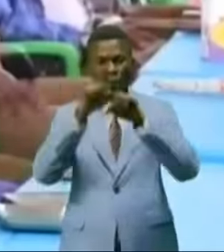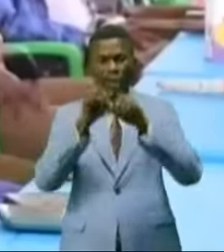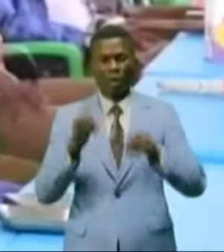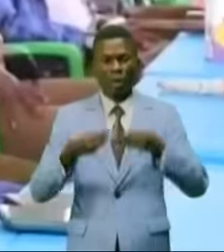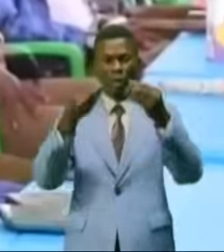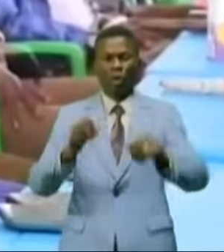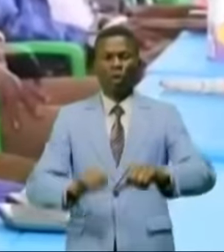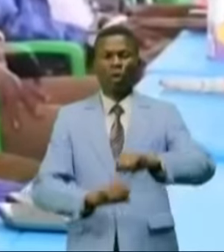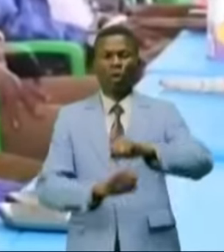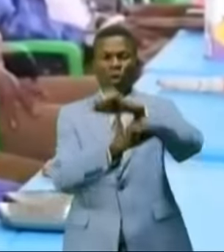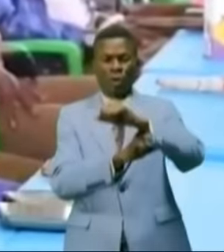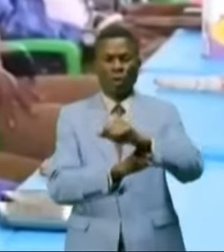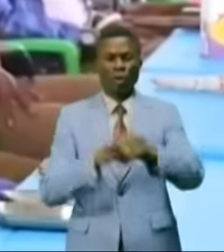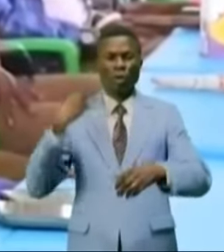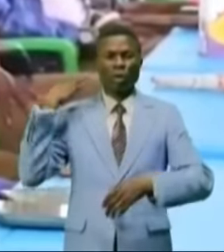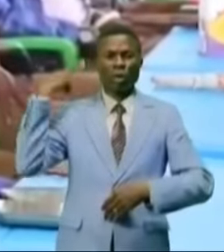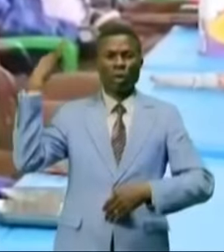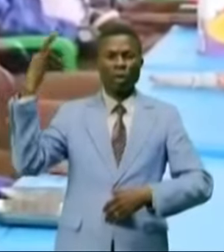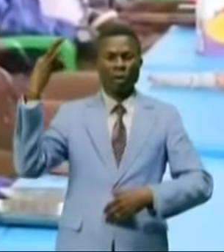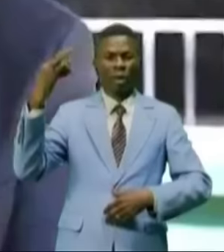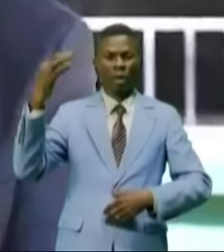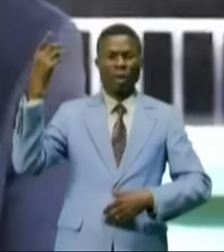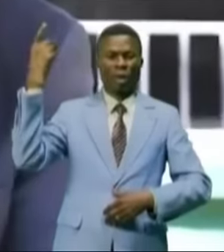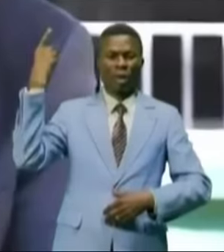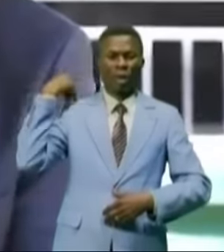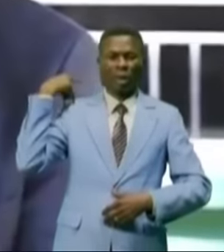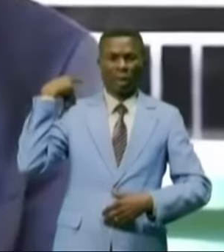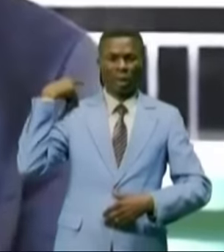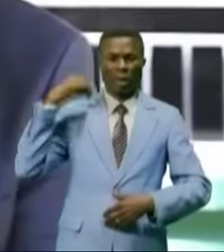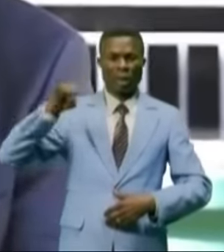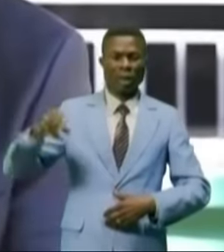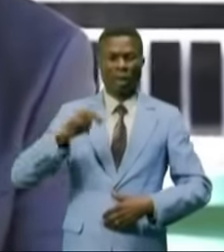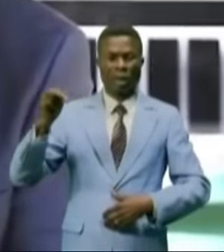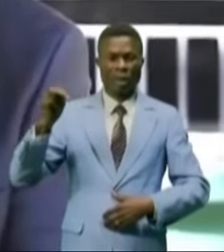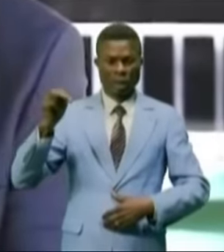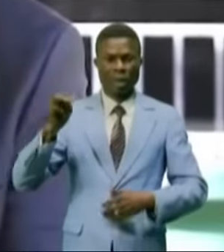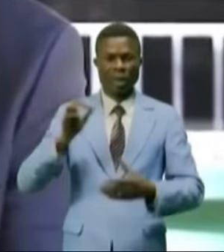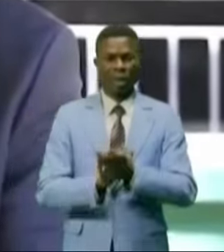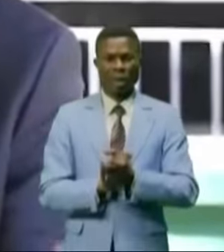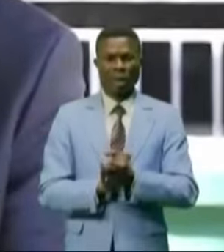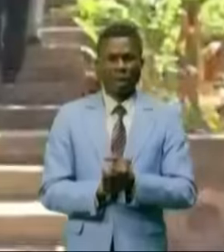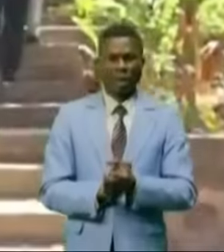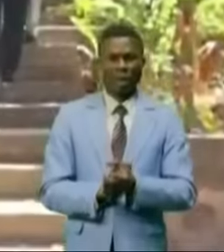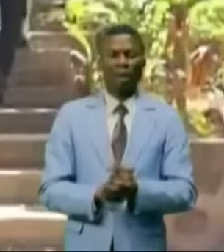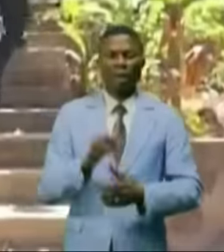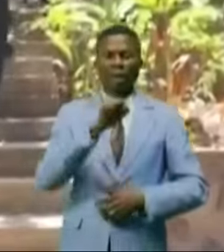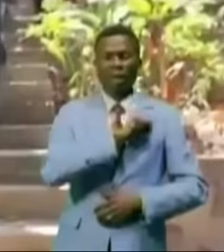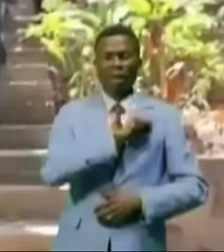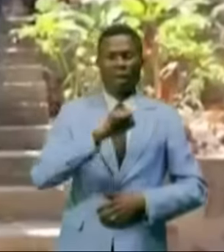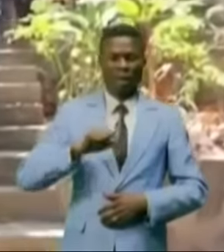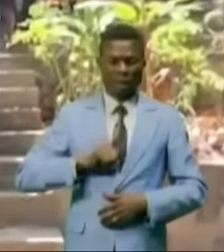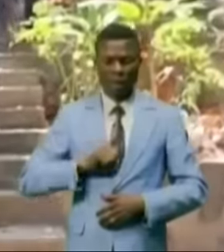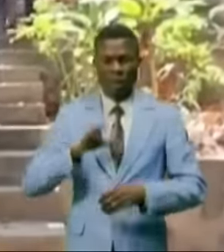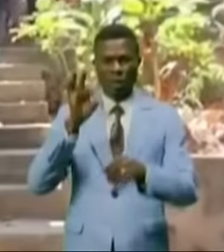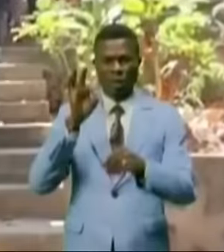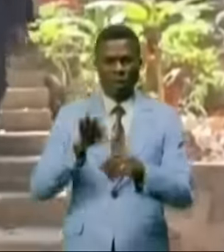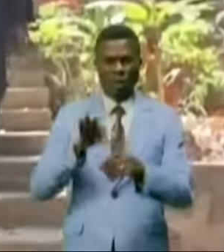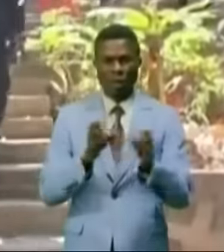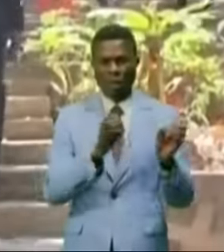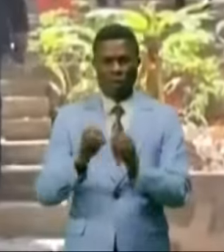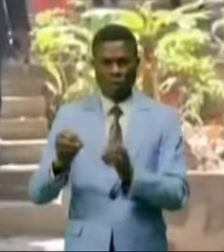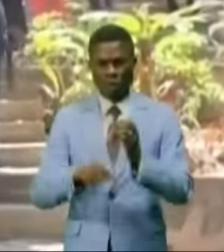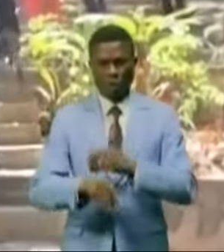leur soutien à la candidature de l'honorable Jean-Michel Samalou Kondé au poste du président du Sénat dont les élections auront lieu dans